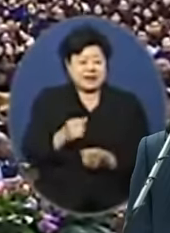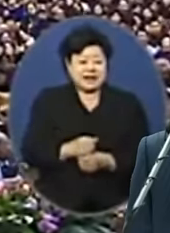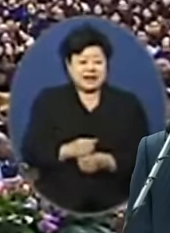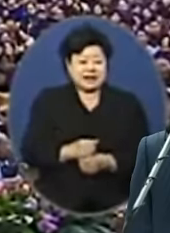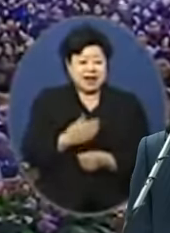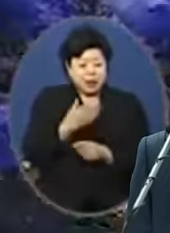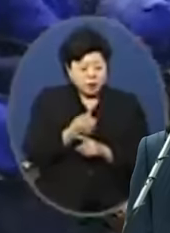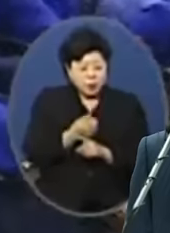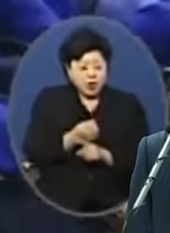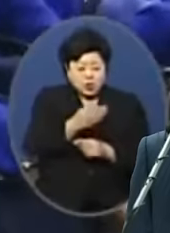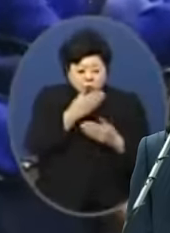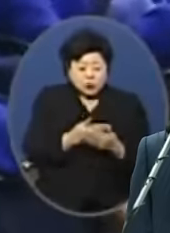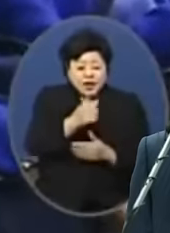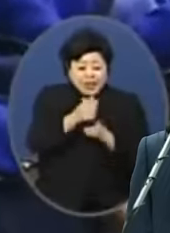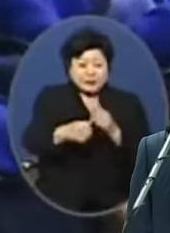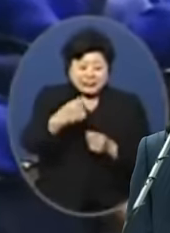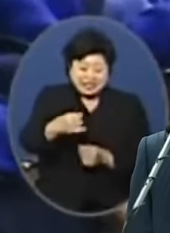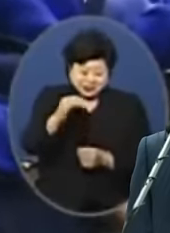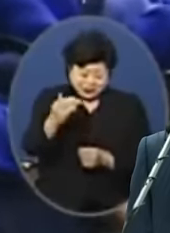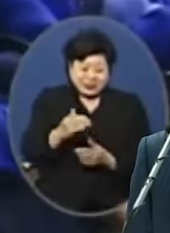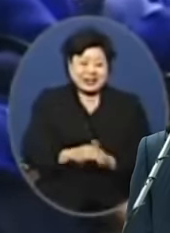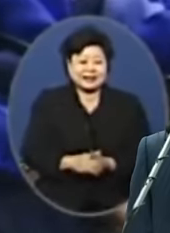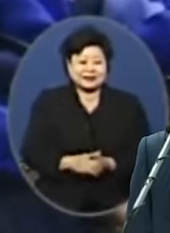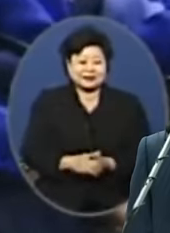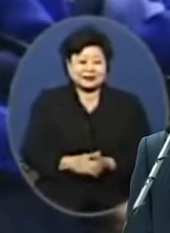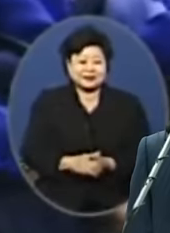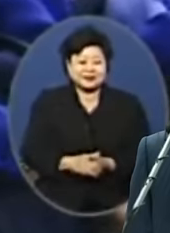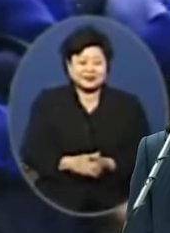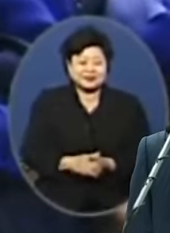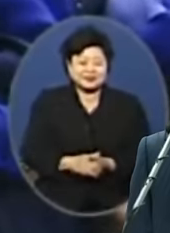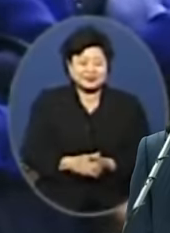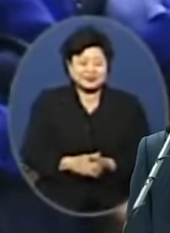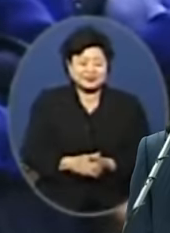나는 보배롭고 존귀한 하나님의 자녀입니다.